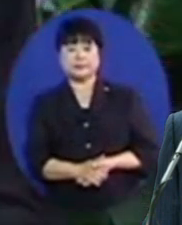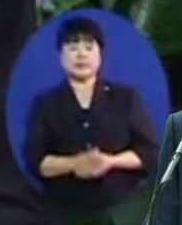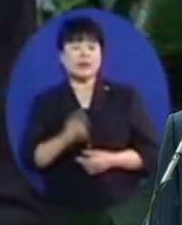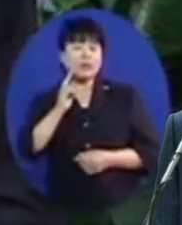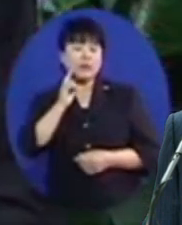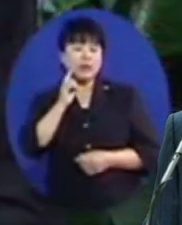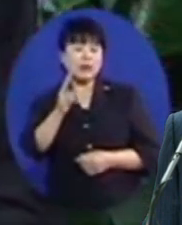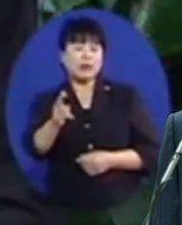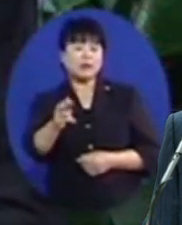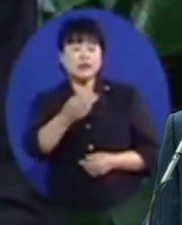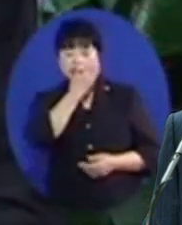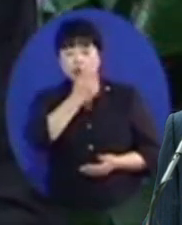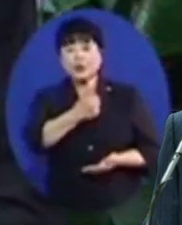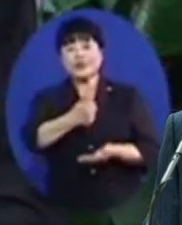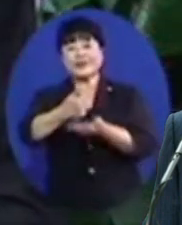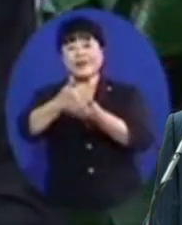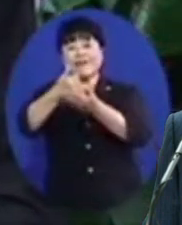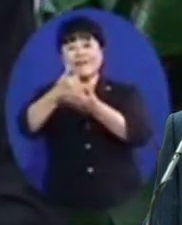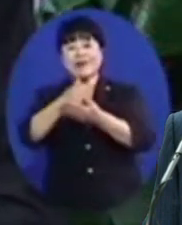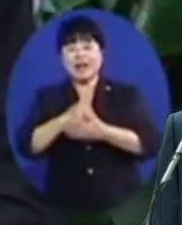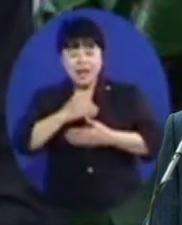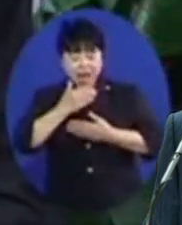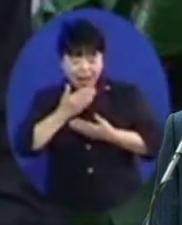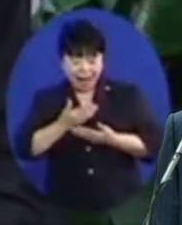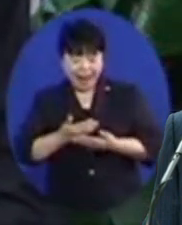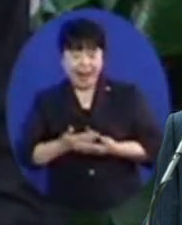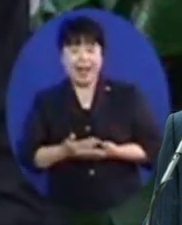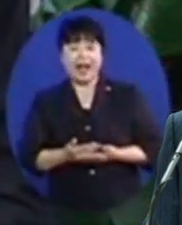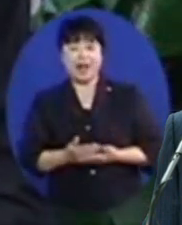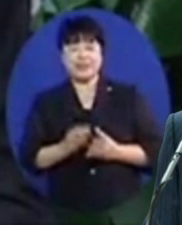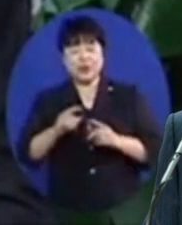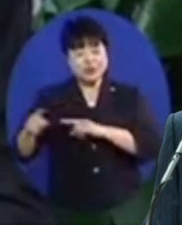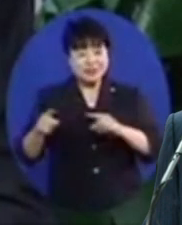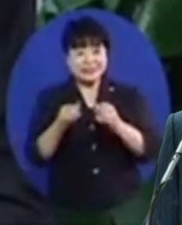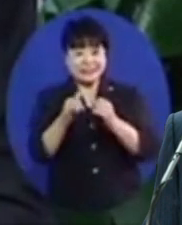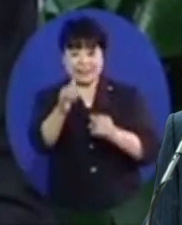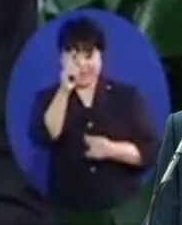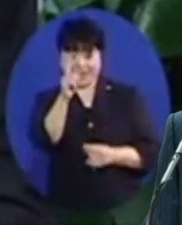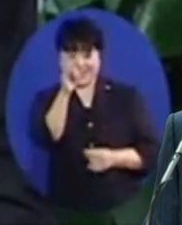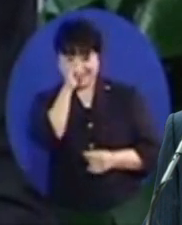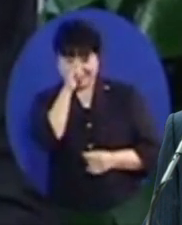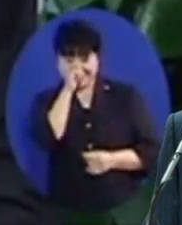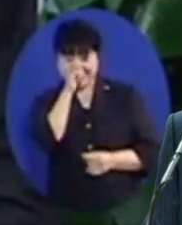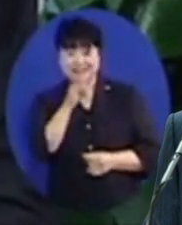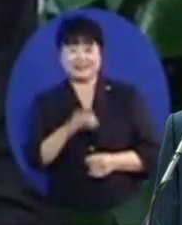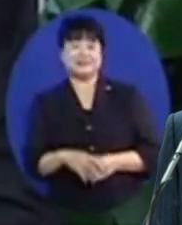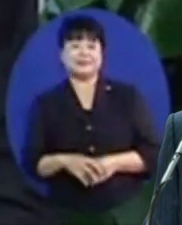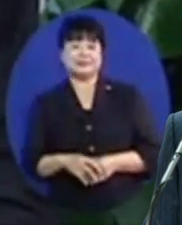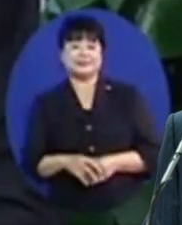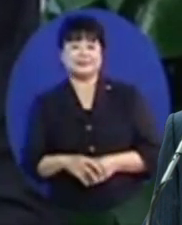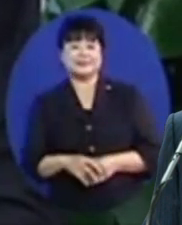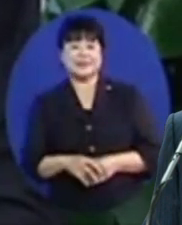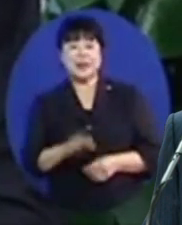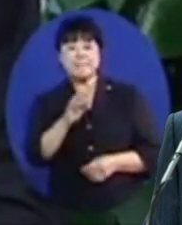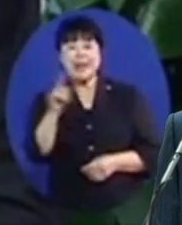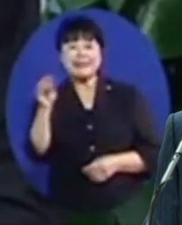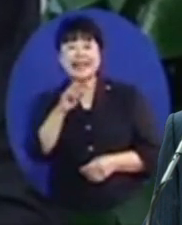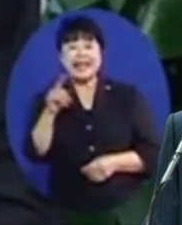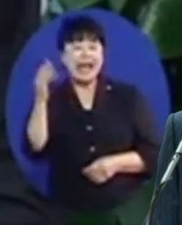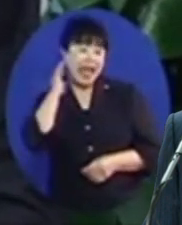굉장히 존경하고 감동을 받는 정치인 한 사람이 있습니다. 남아공 넬슨 만델라 대통령인